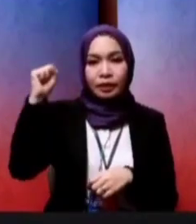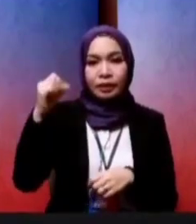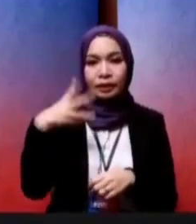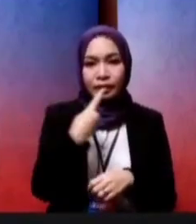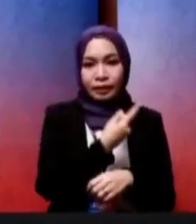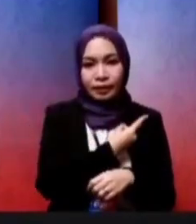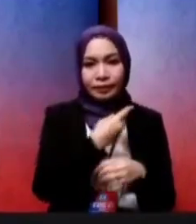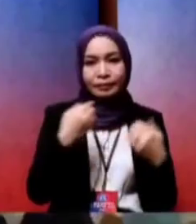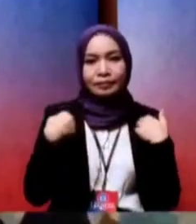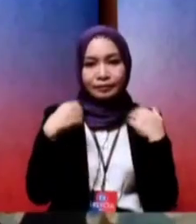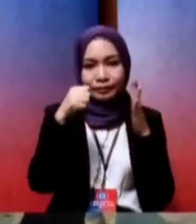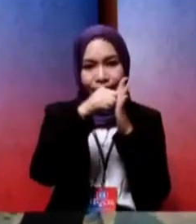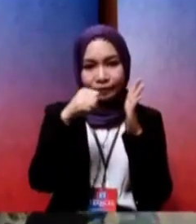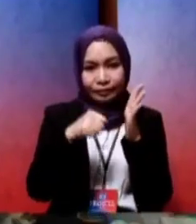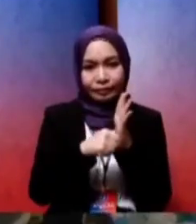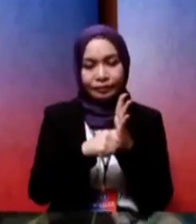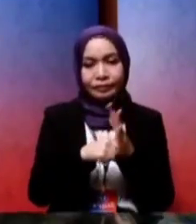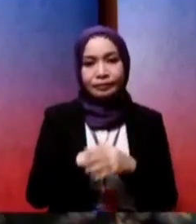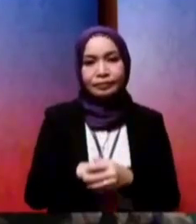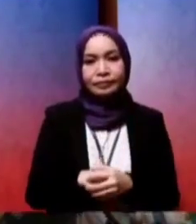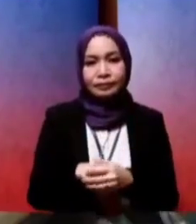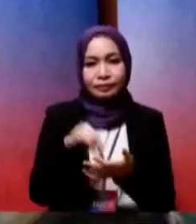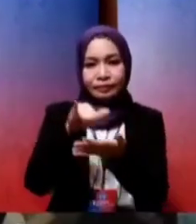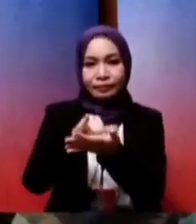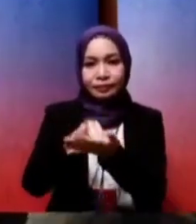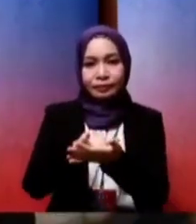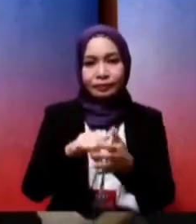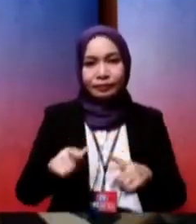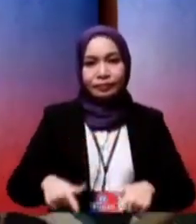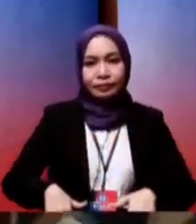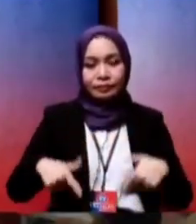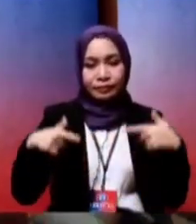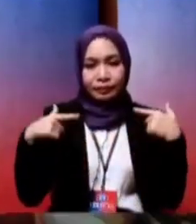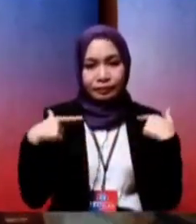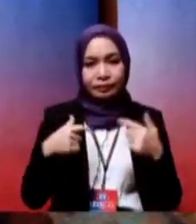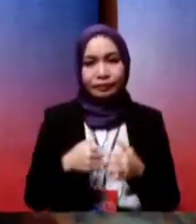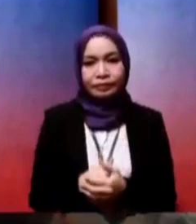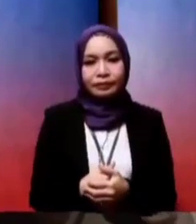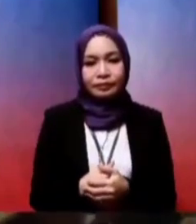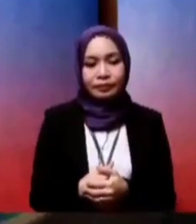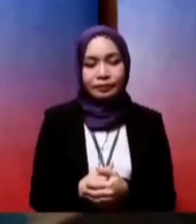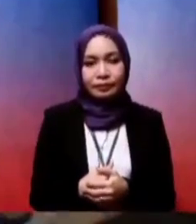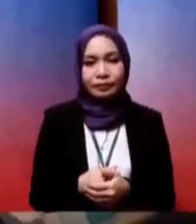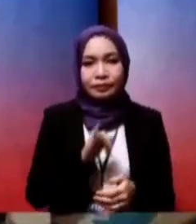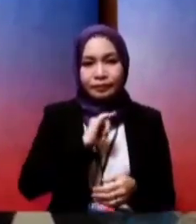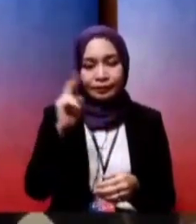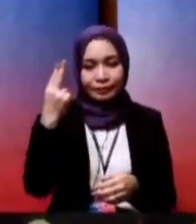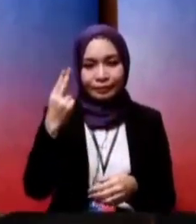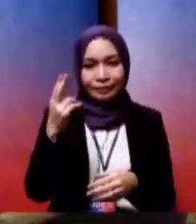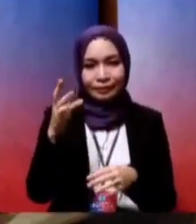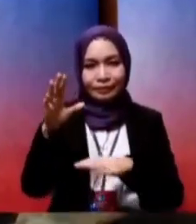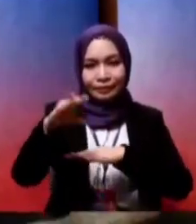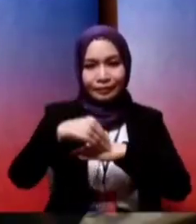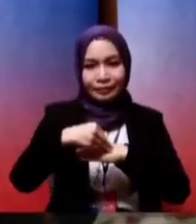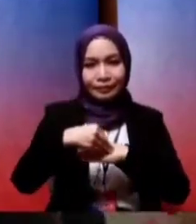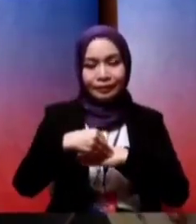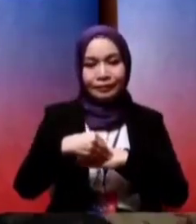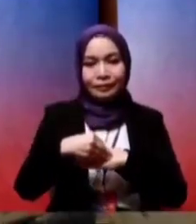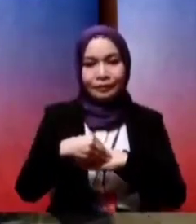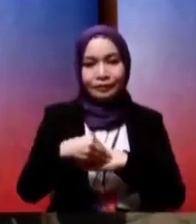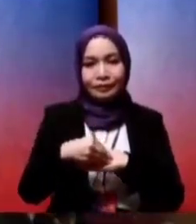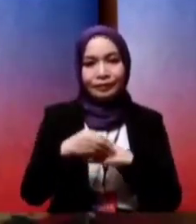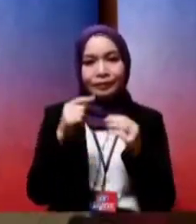howtu hampir cukup baik saya hanya tambah dari segi beberapa poin yang tidak boleh kita